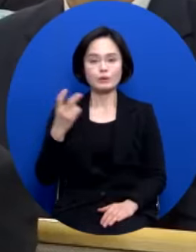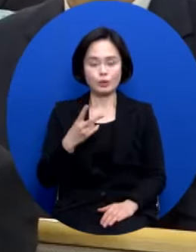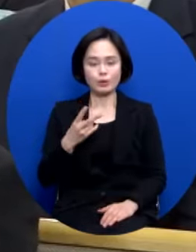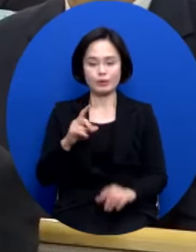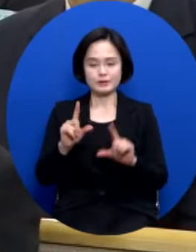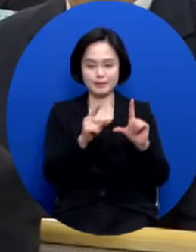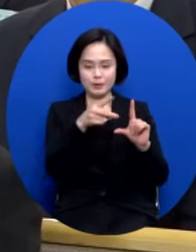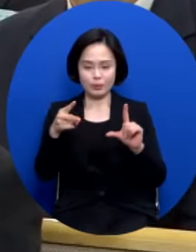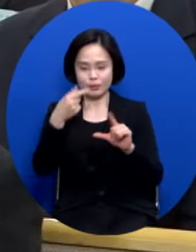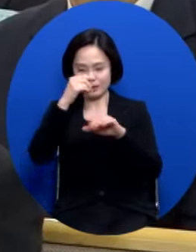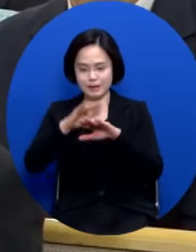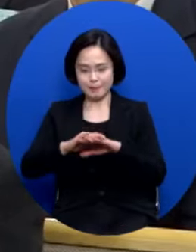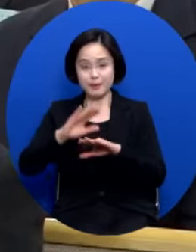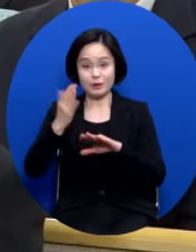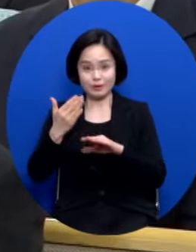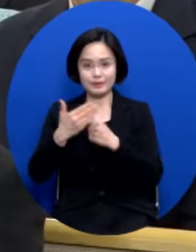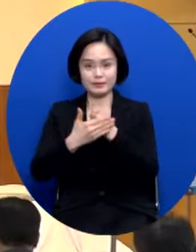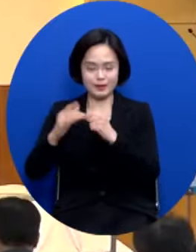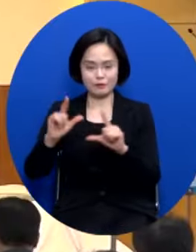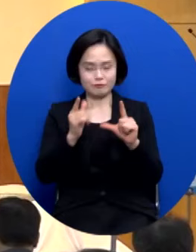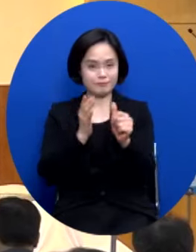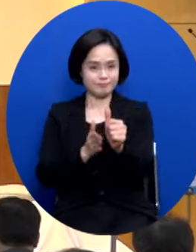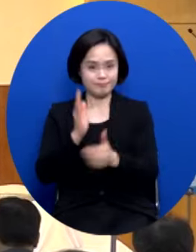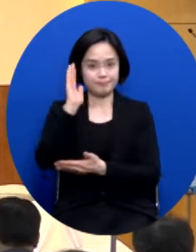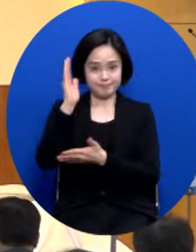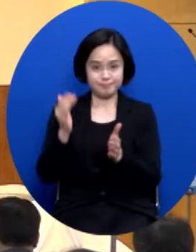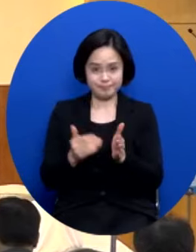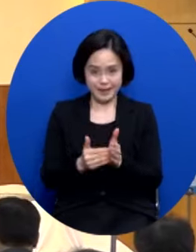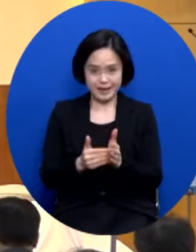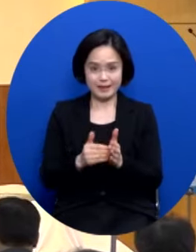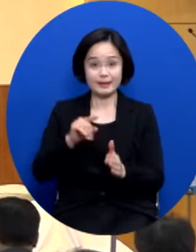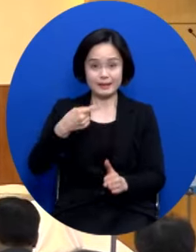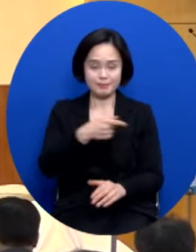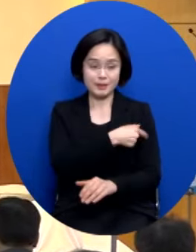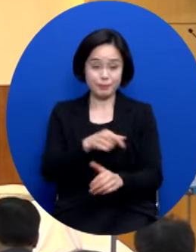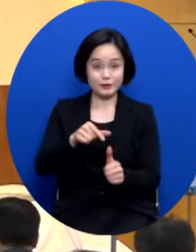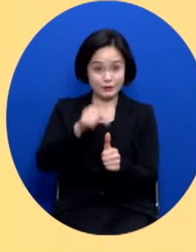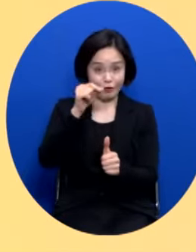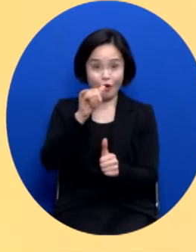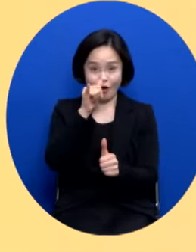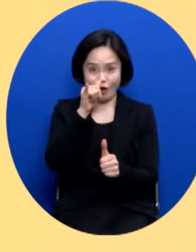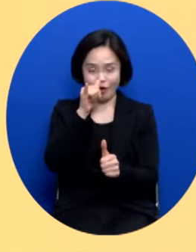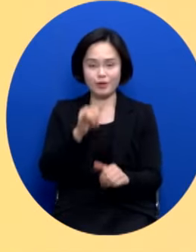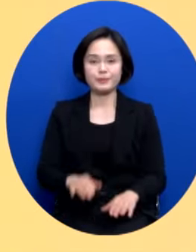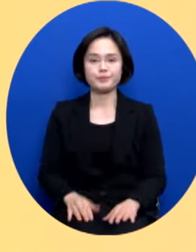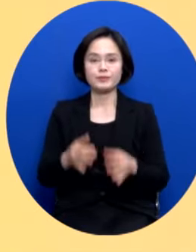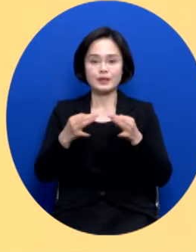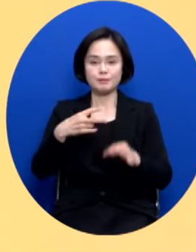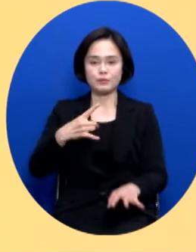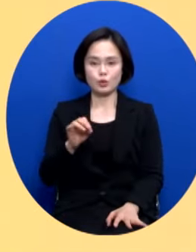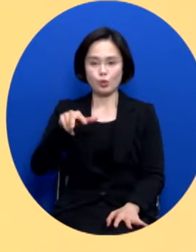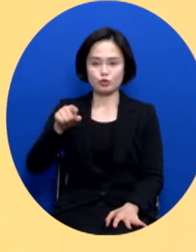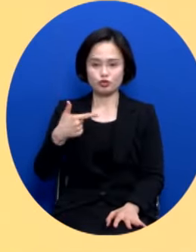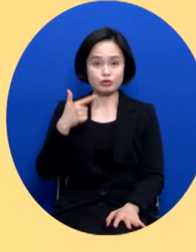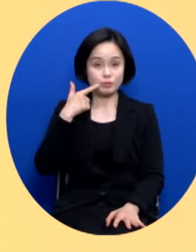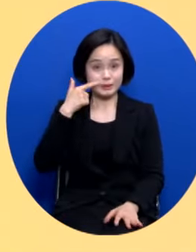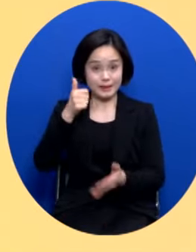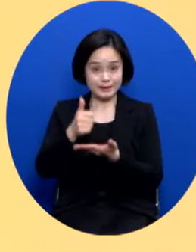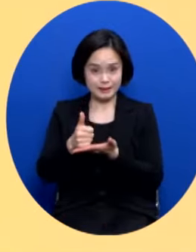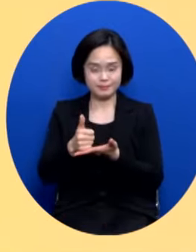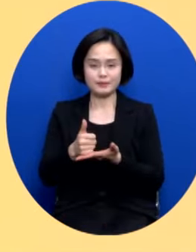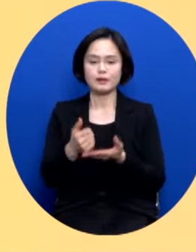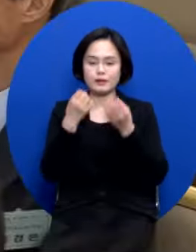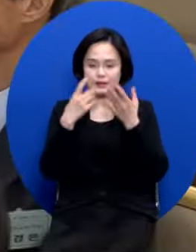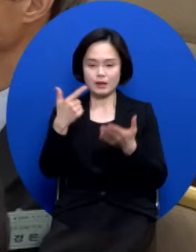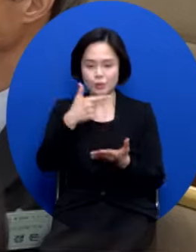되는 은혜를 누리자고 전했습니다. 회무처리에선 임원 선거를 통해 복 있는 교회 김동준 목사가 신임